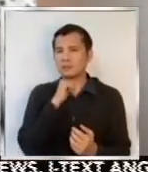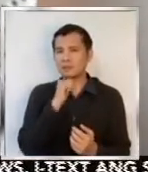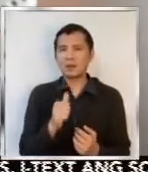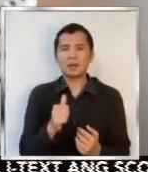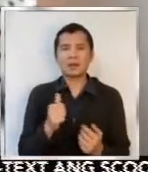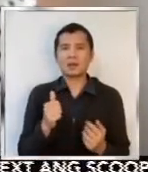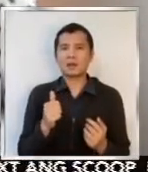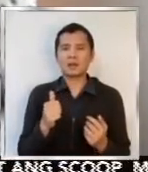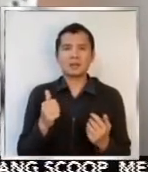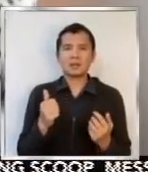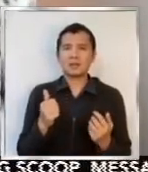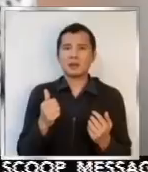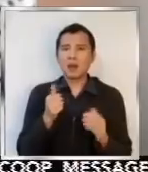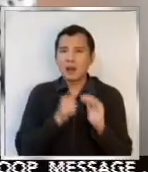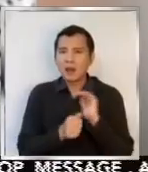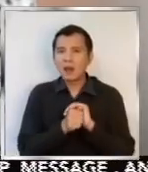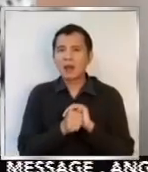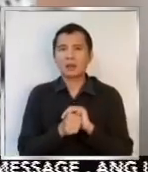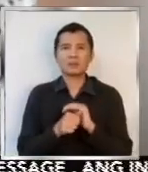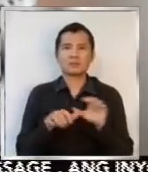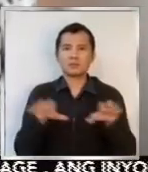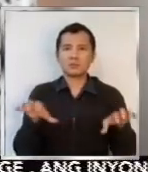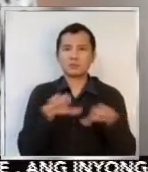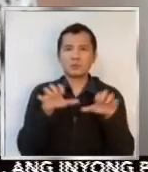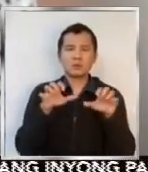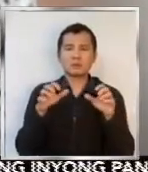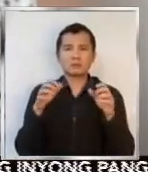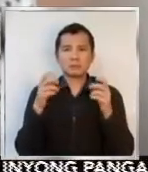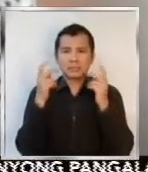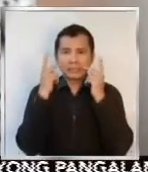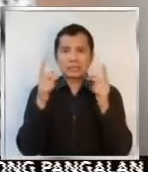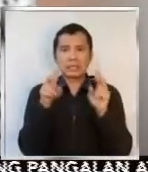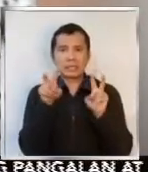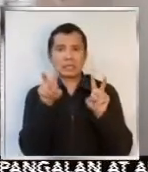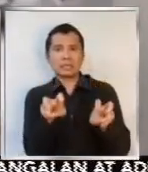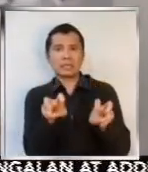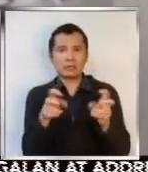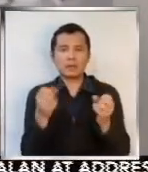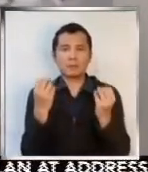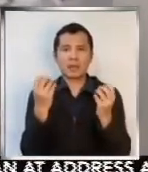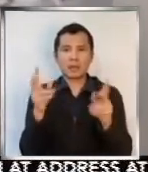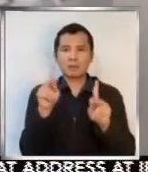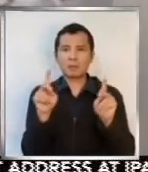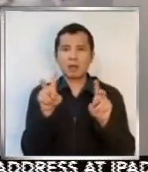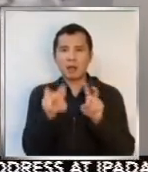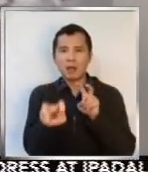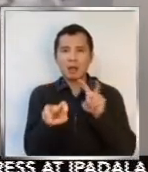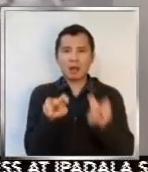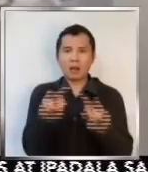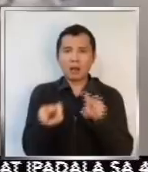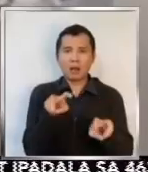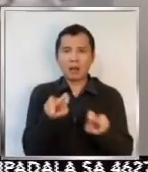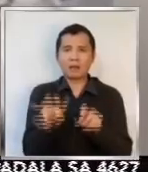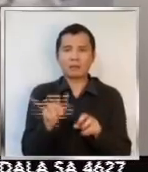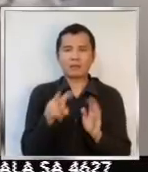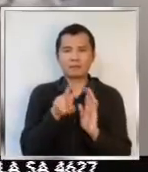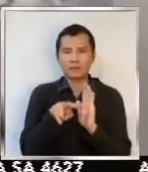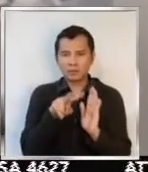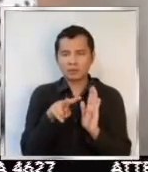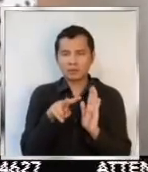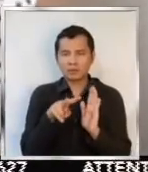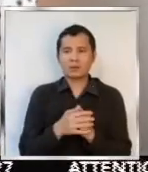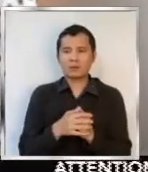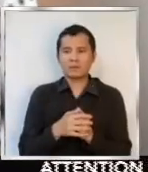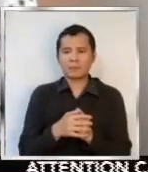public. Sa totoo lang po, napakarami pong spectators nung araw po na nangyari yung pagkukuha ng video. Paano pag nag-ricochet ang